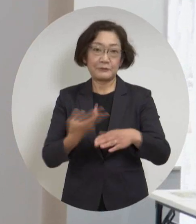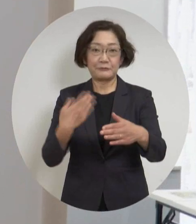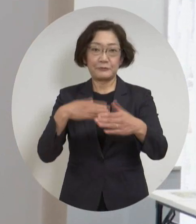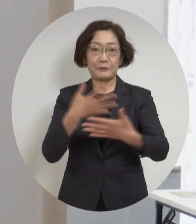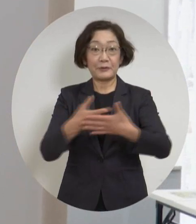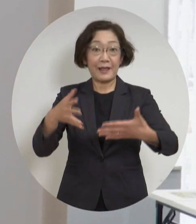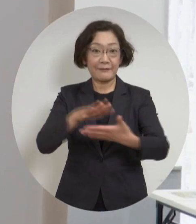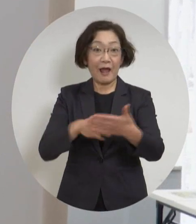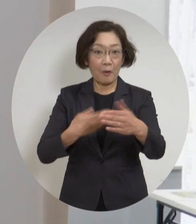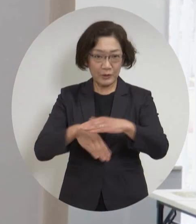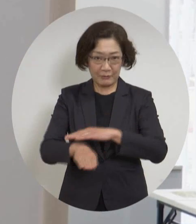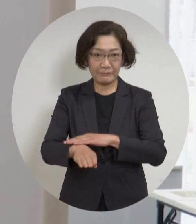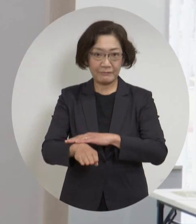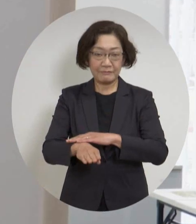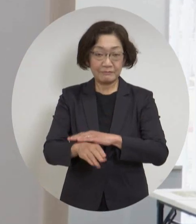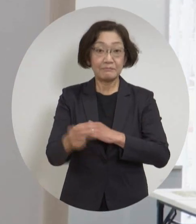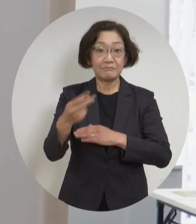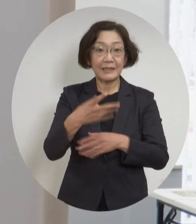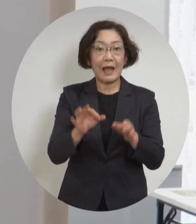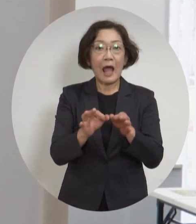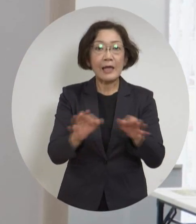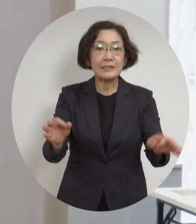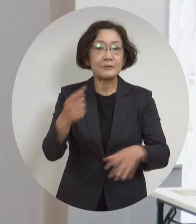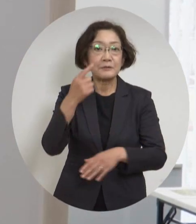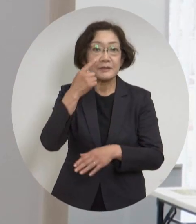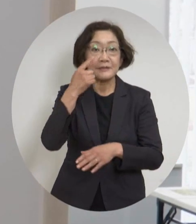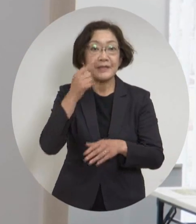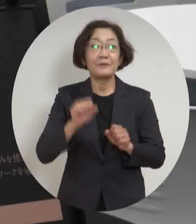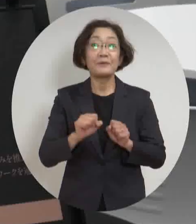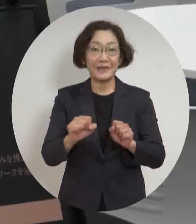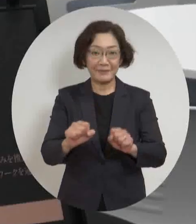し配信する実証実験が行われました。